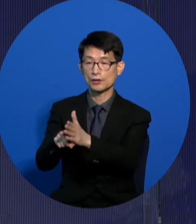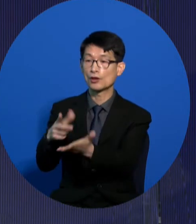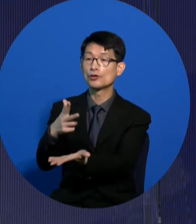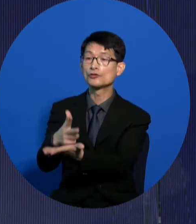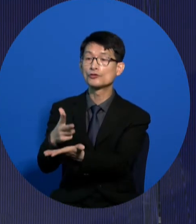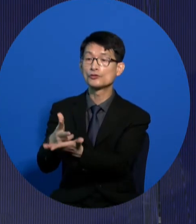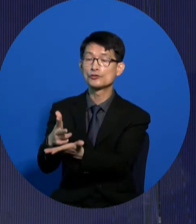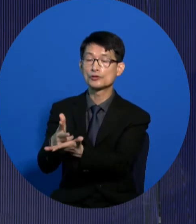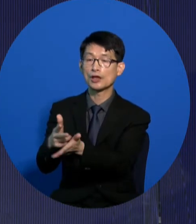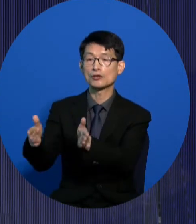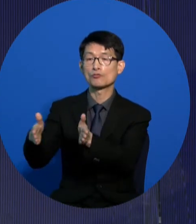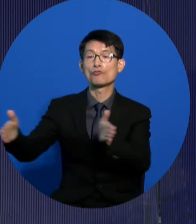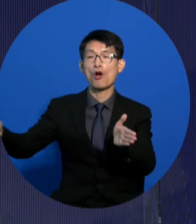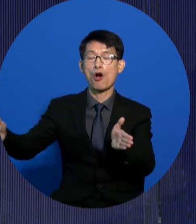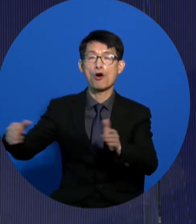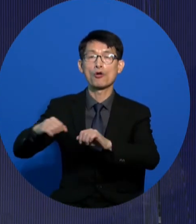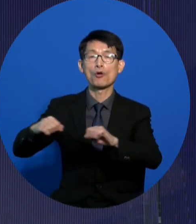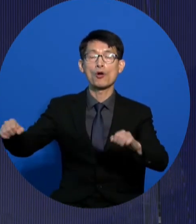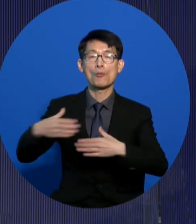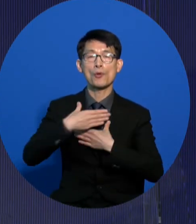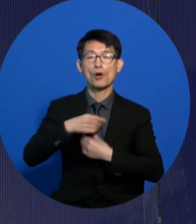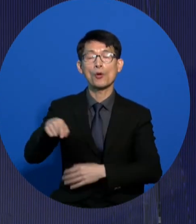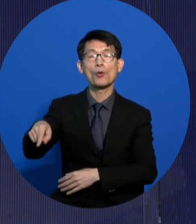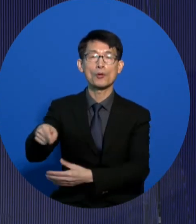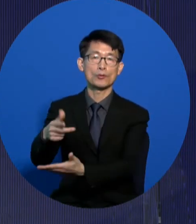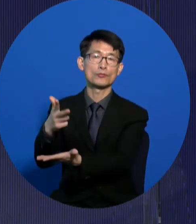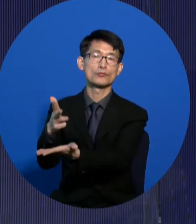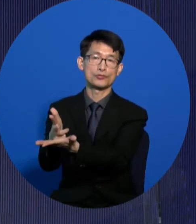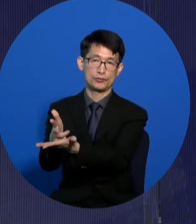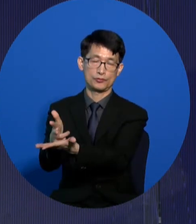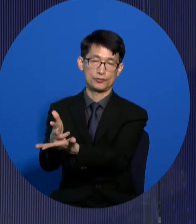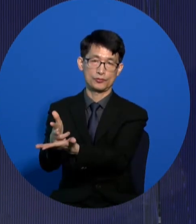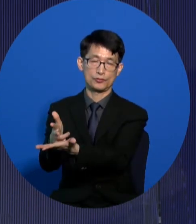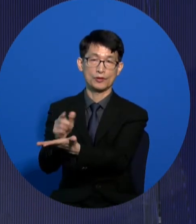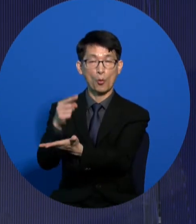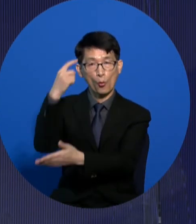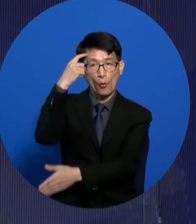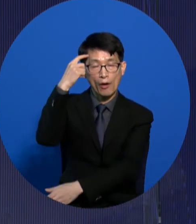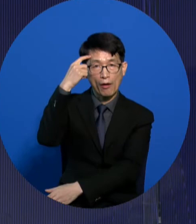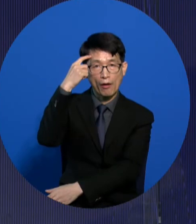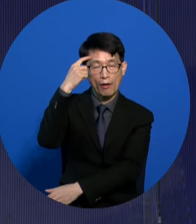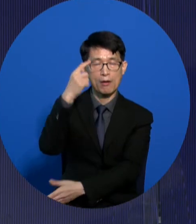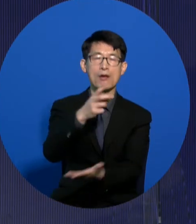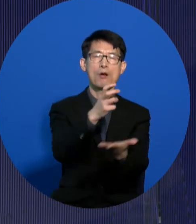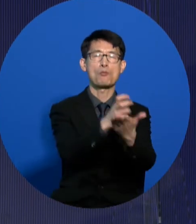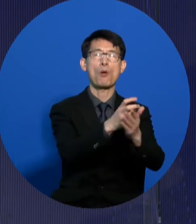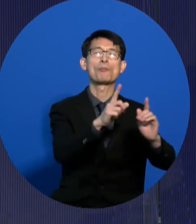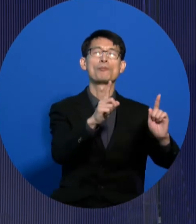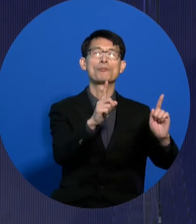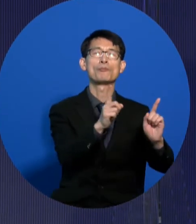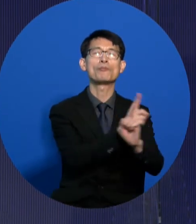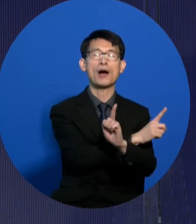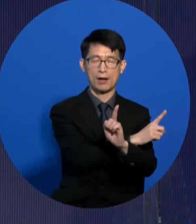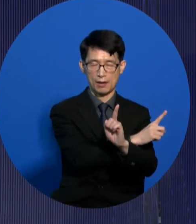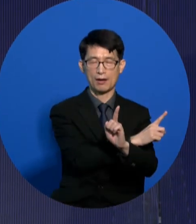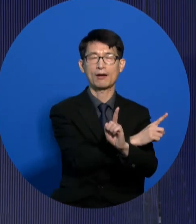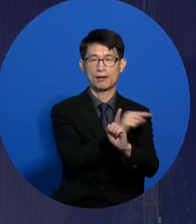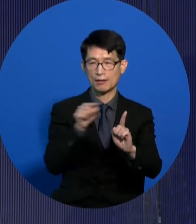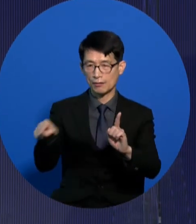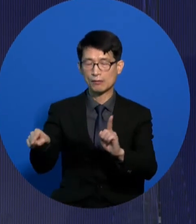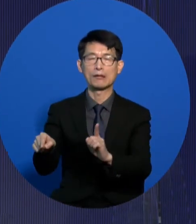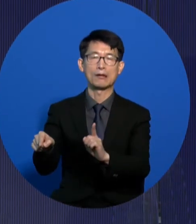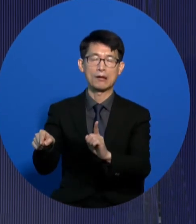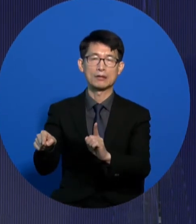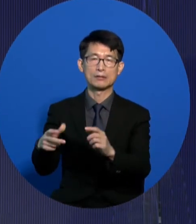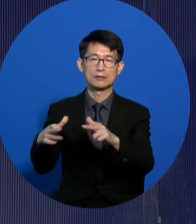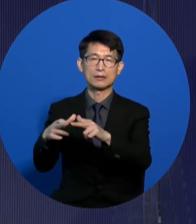곳에, 좋은 위치에 있는 이유는 법이 바뀌어서 그래요. 그리고 또 지금 현재